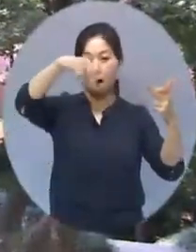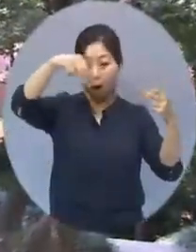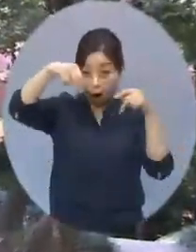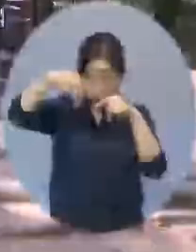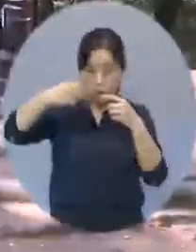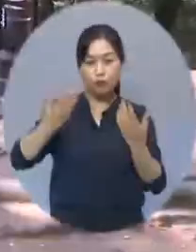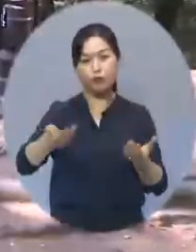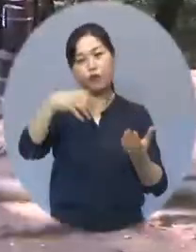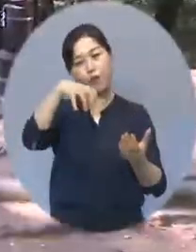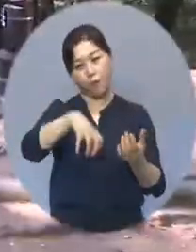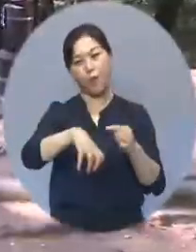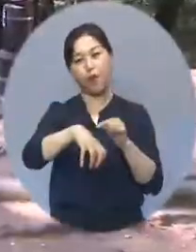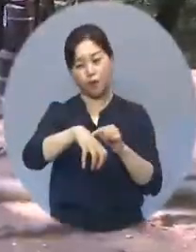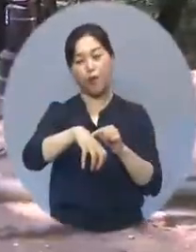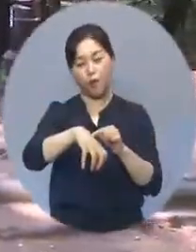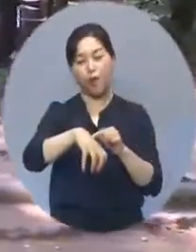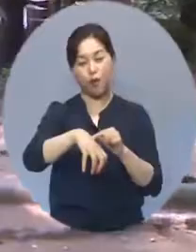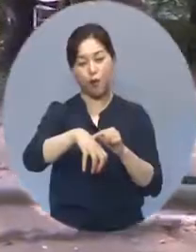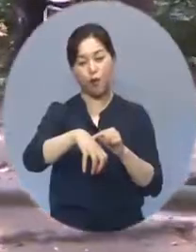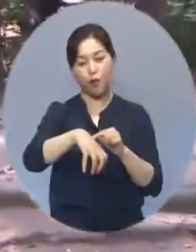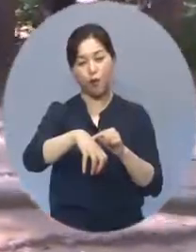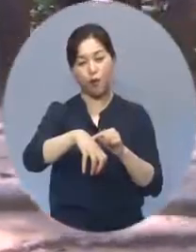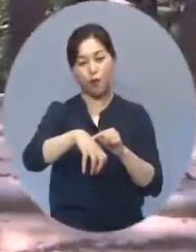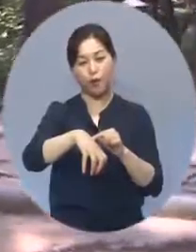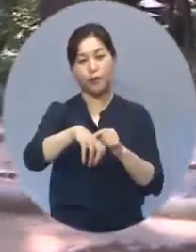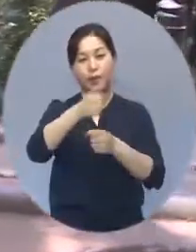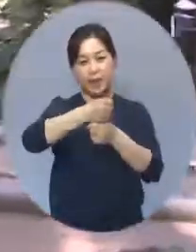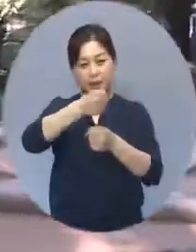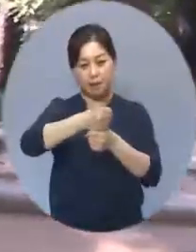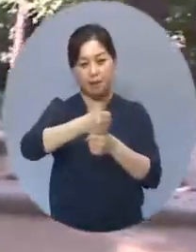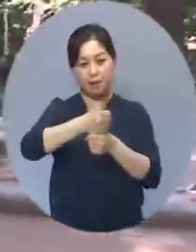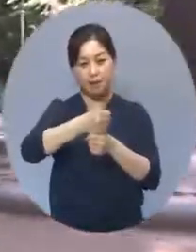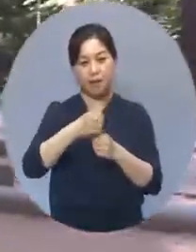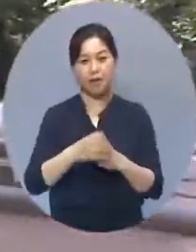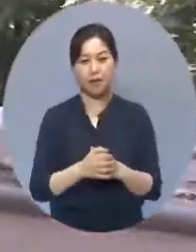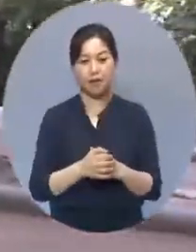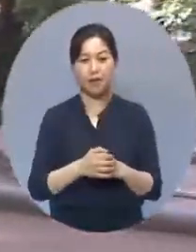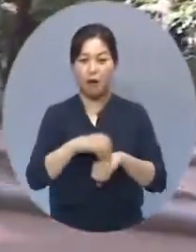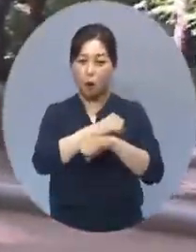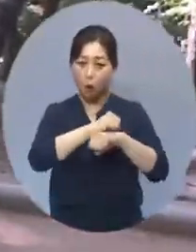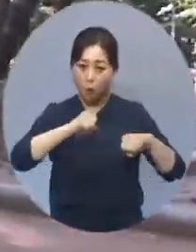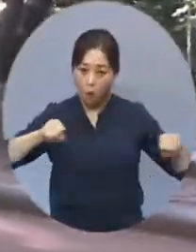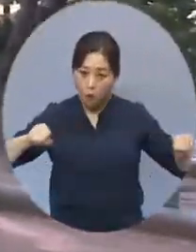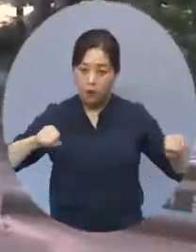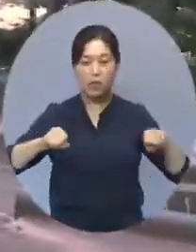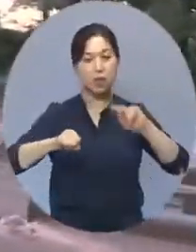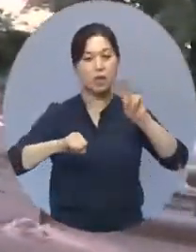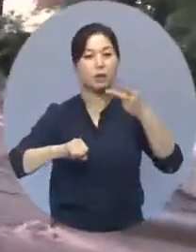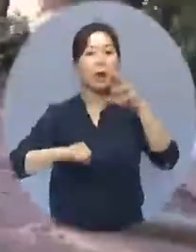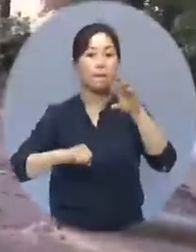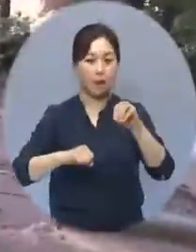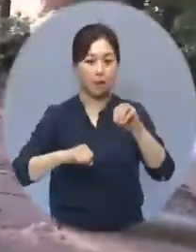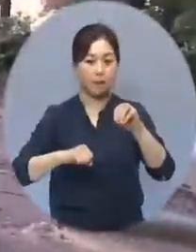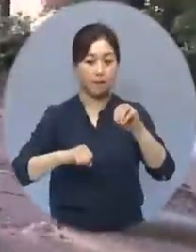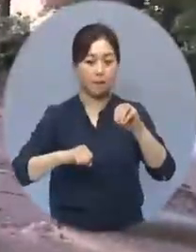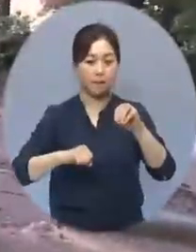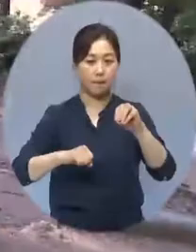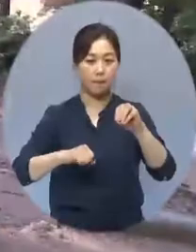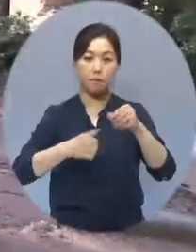활용할 수 있도록 이렇게 저희들이 해서 그게 한 200만 평 돼요. 그러면 그것까지를 합친다면